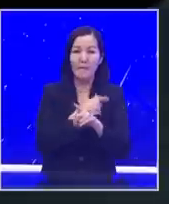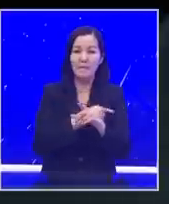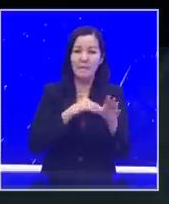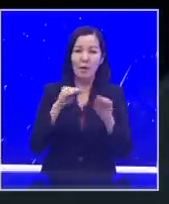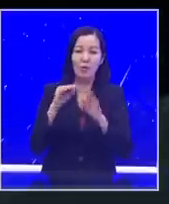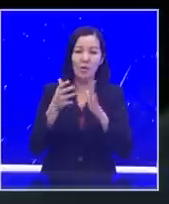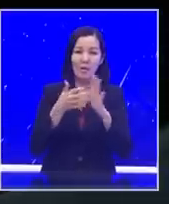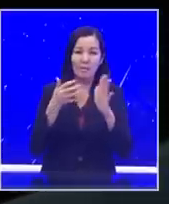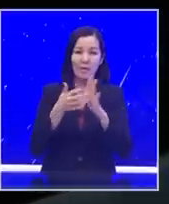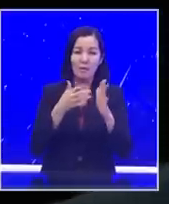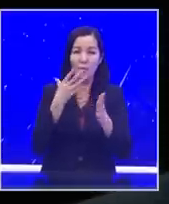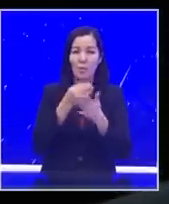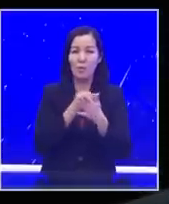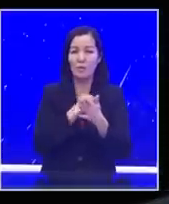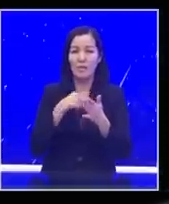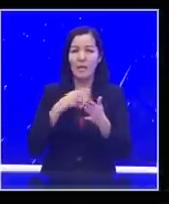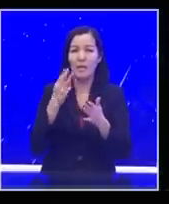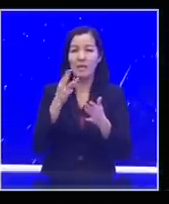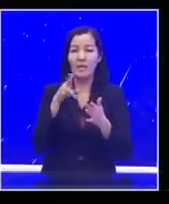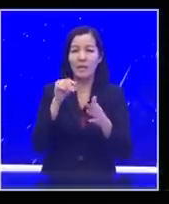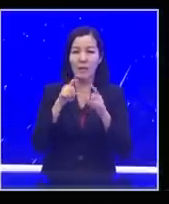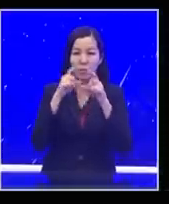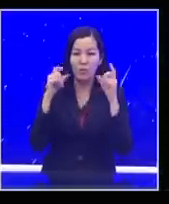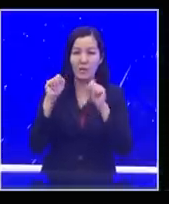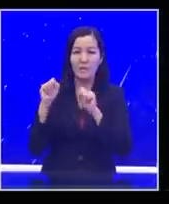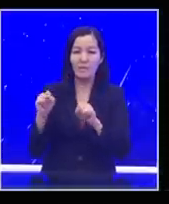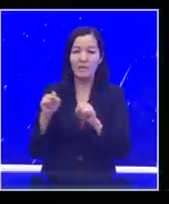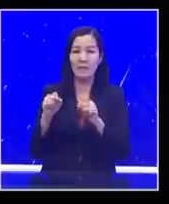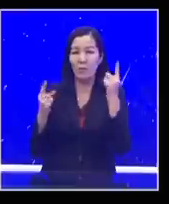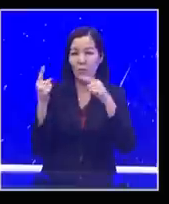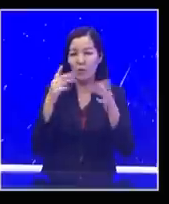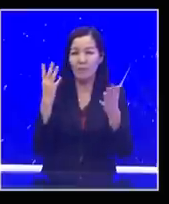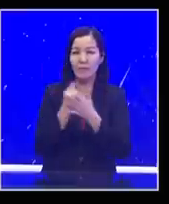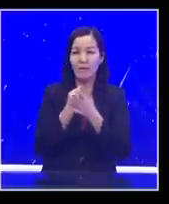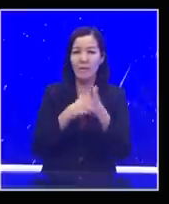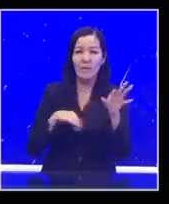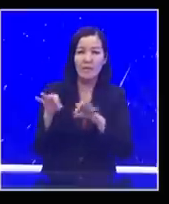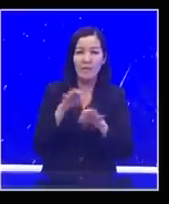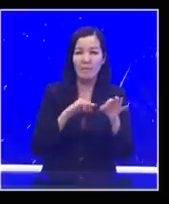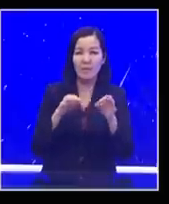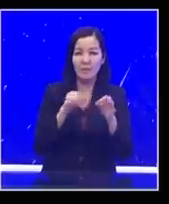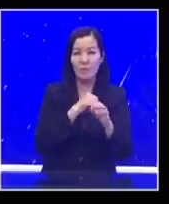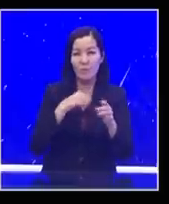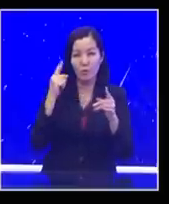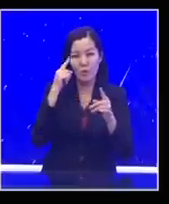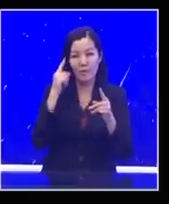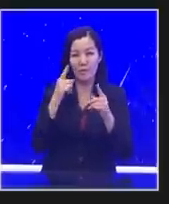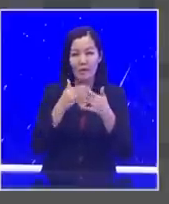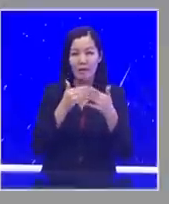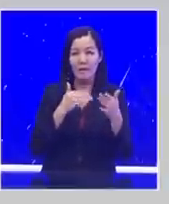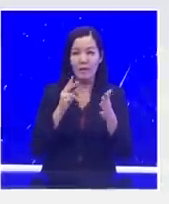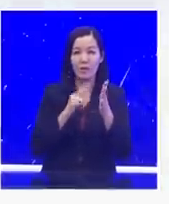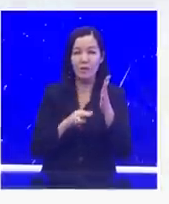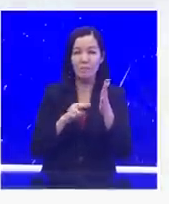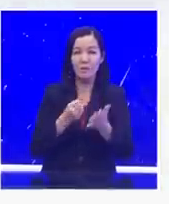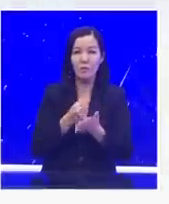тапшылығын білген ол, өз қолымен 3D қорғаныш маска жасап шығаруды ұйғарған. Жұмыстың схемасын ойластырып талған. Жобаны 70 адам